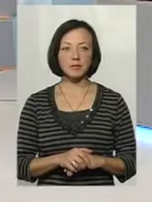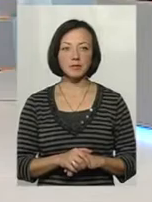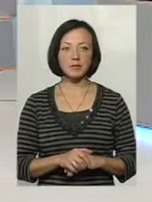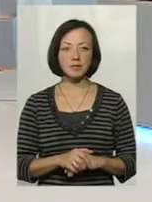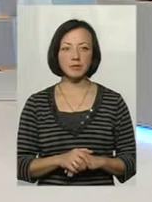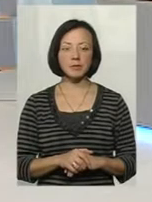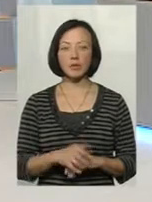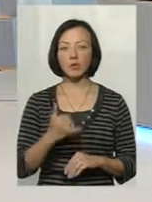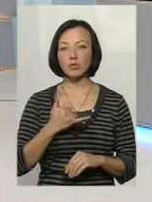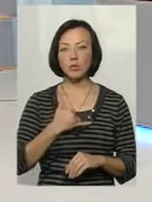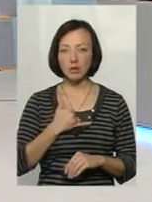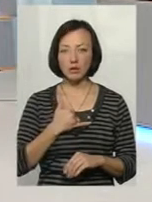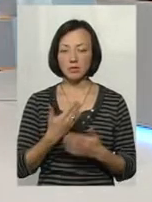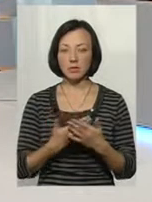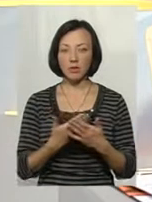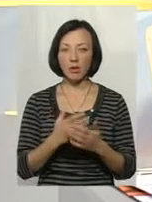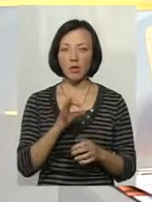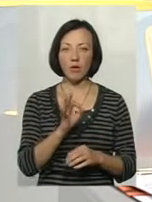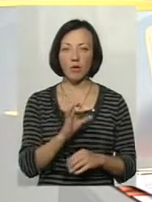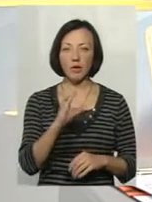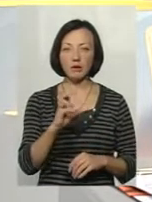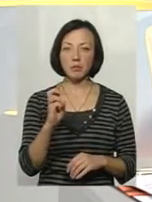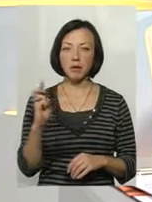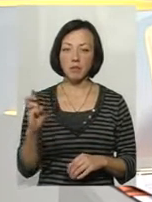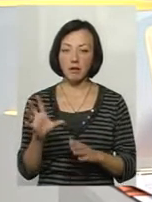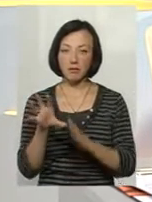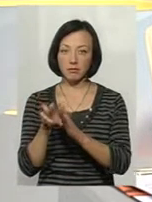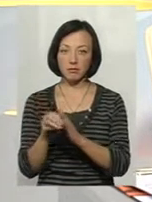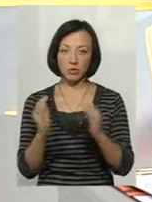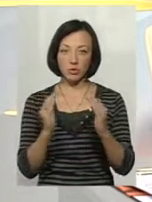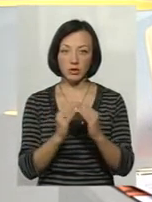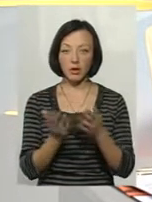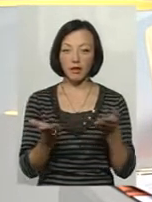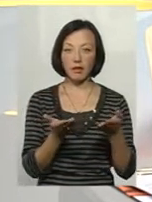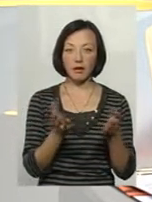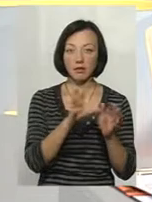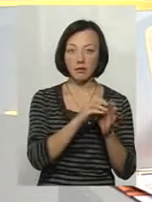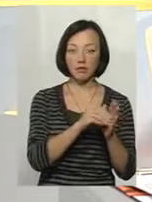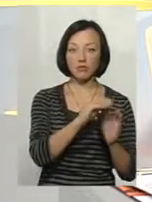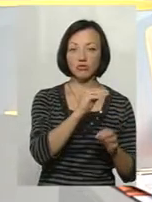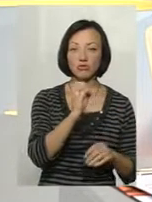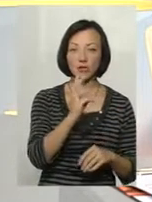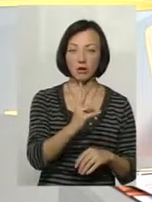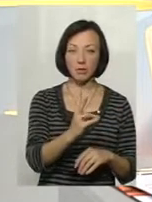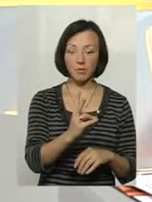десь на балансі ОСББ вже будинок знаходиться, а десь на балансі ЖЕКу.